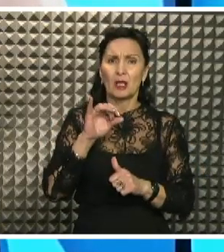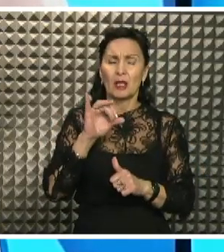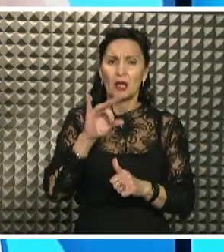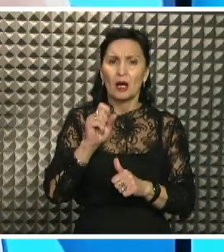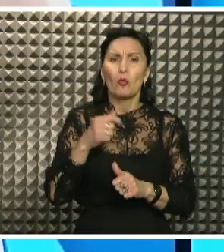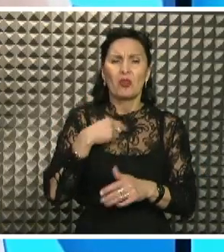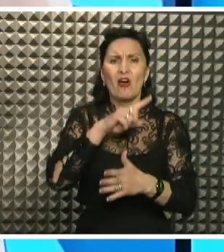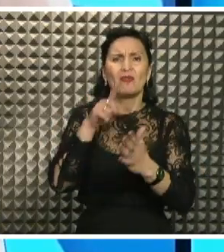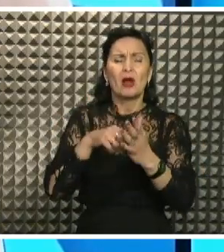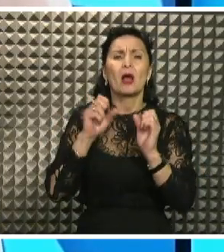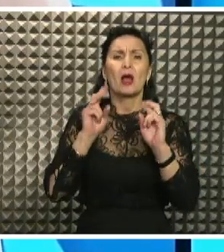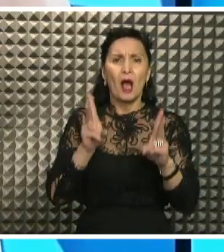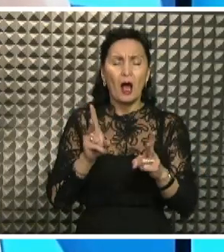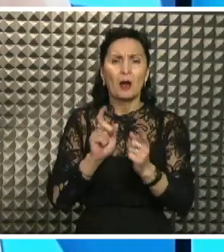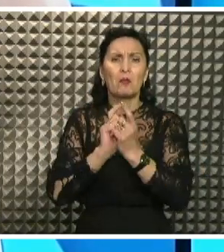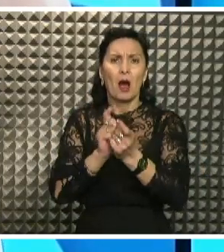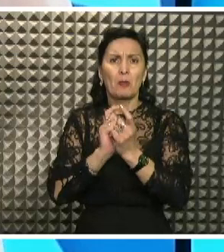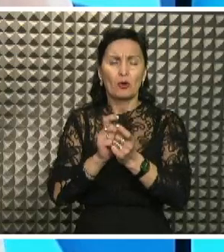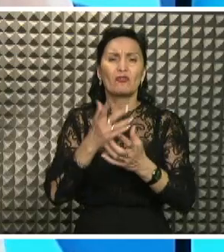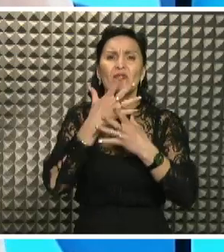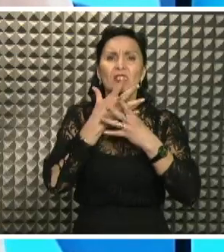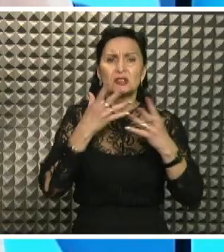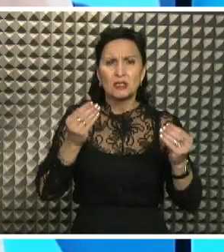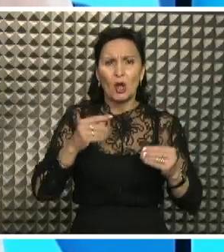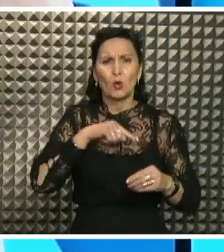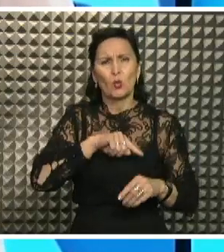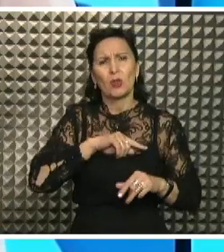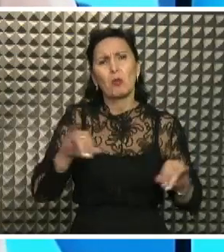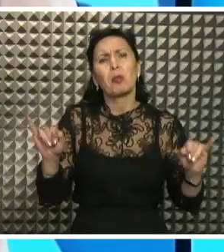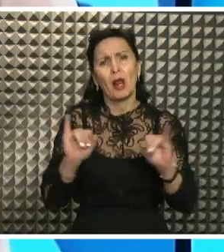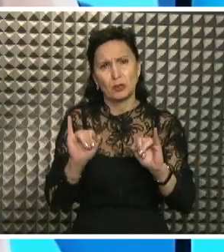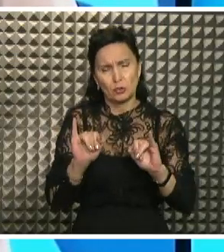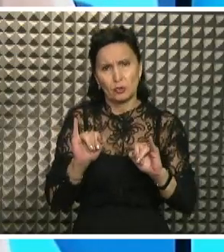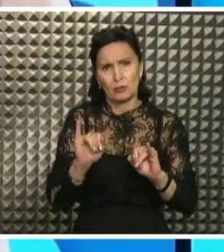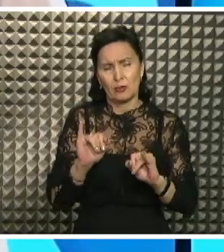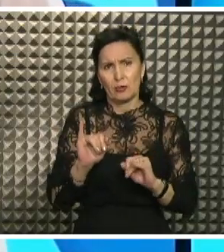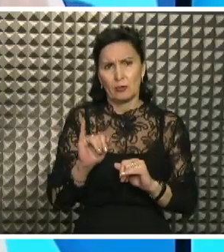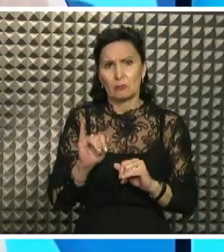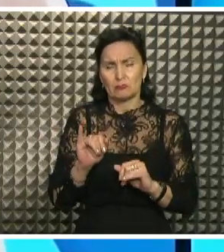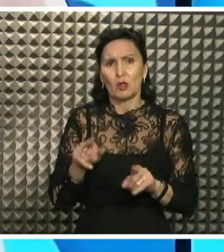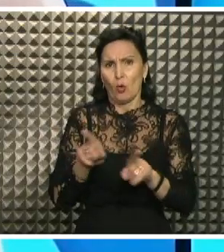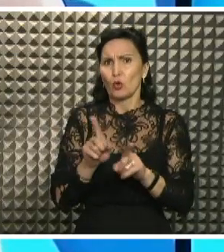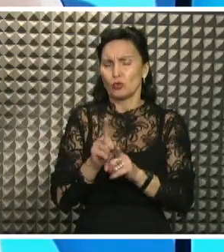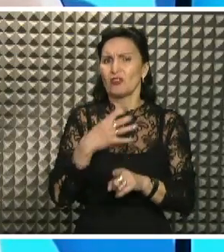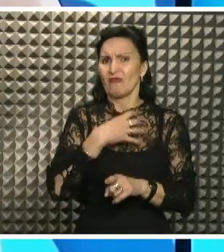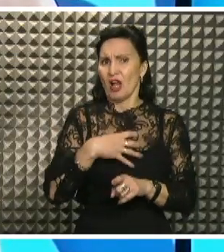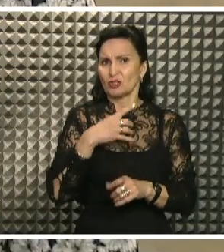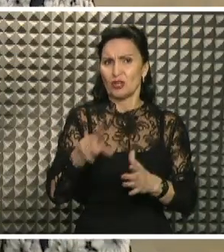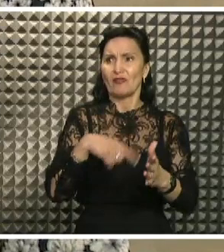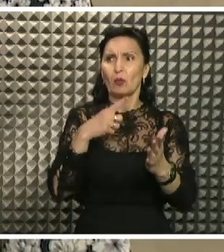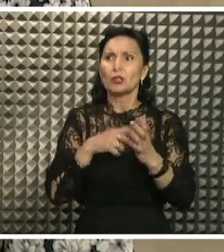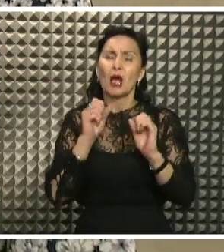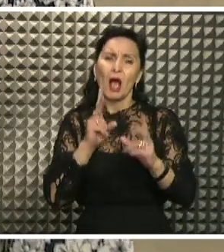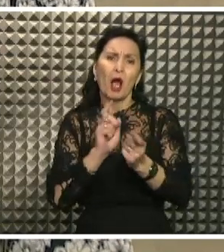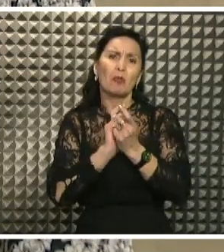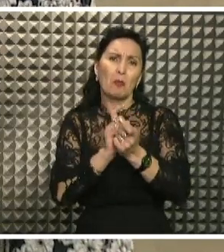вопрос. Как побороть весеннюю депрессию? Вера Юрьевна. Тоже такой важный вопрос. Как